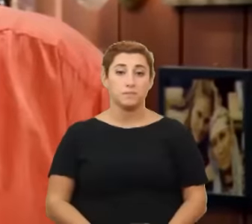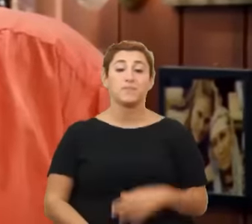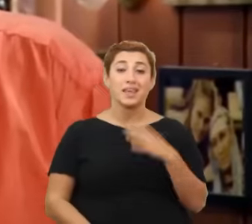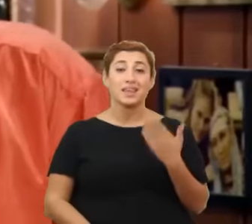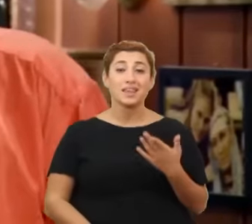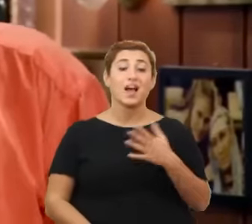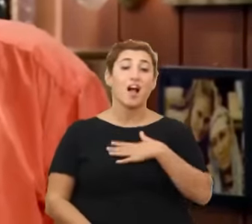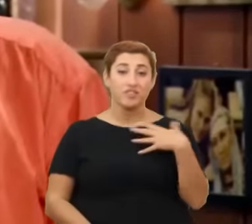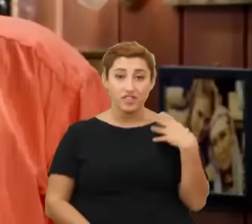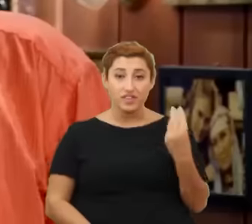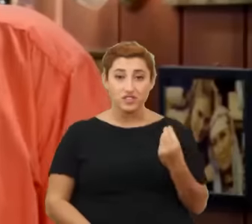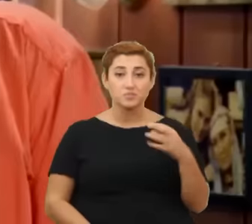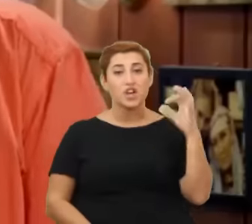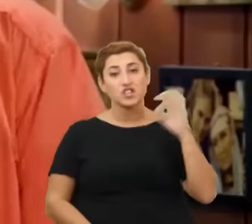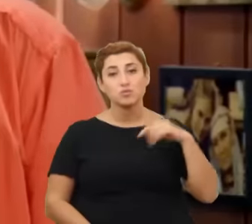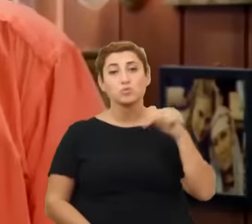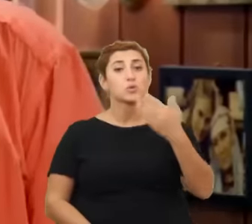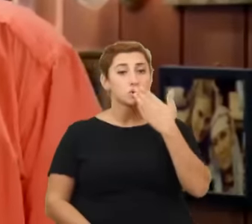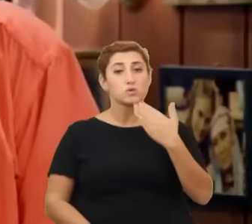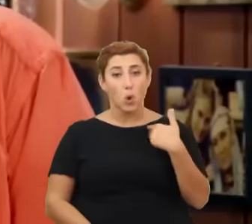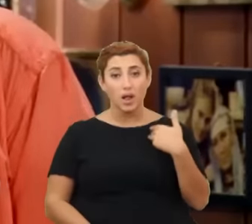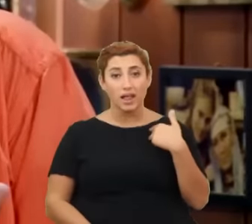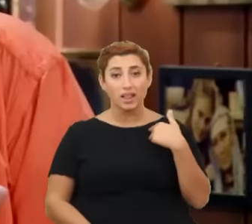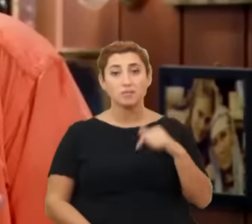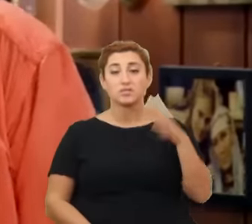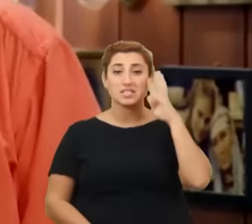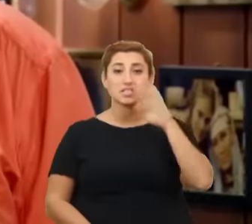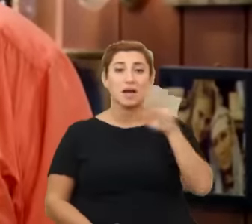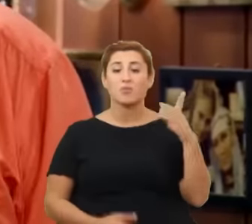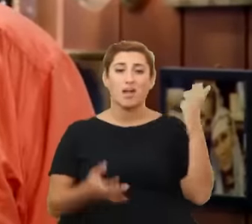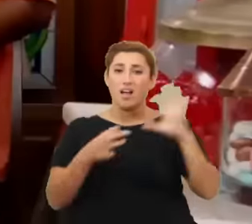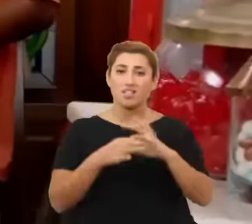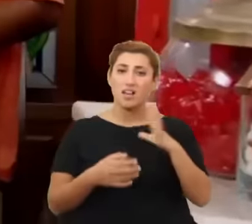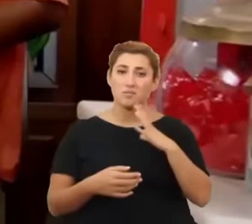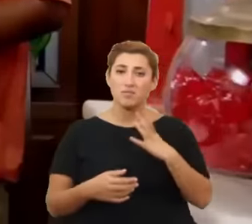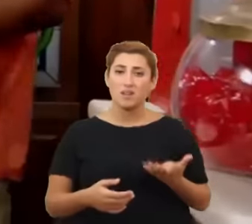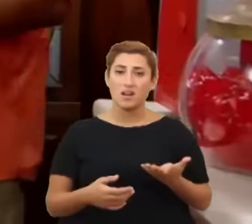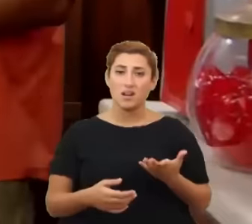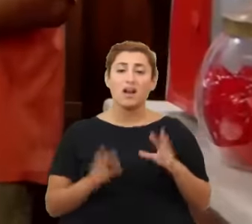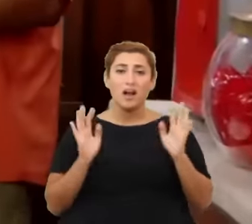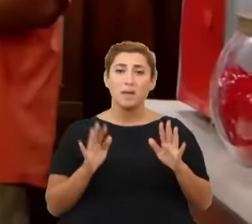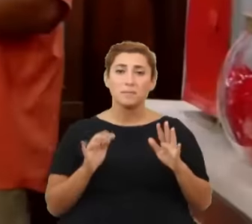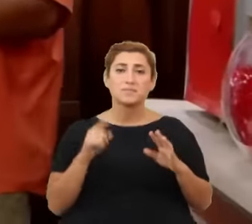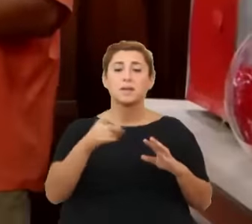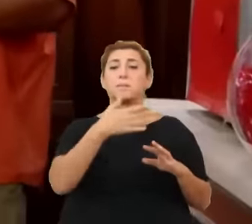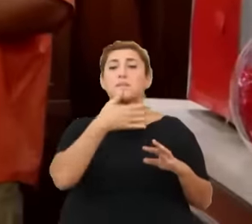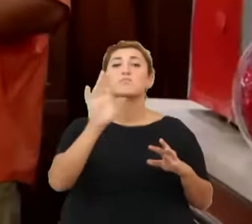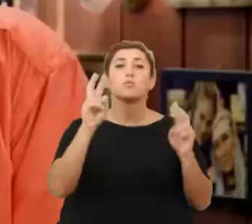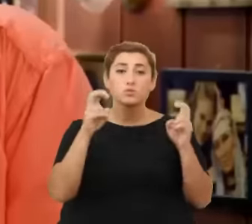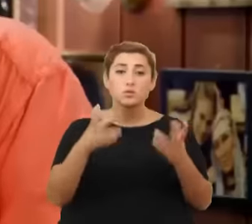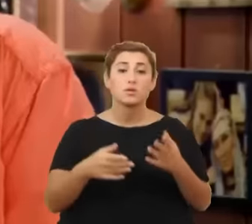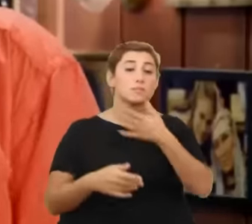Ya anacığım, şimdi bu söylediğin şeyle hatta bu esnaflığı ne alakası var? Ha? Hem sen bilmiyor musun